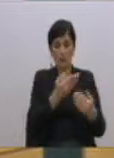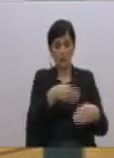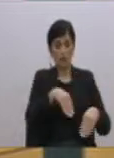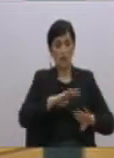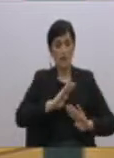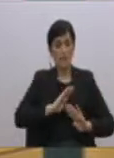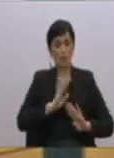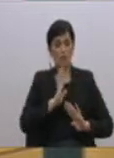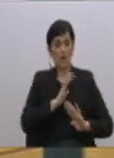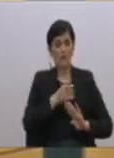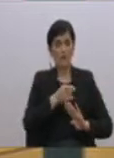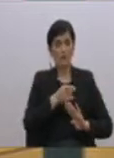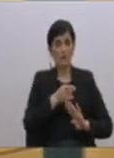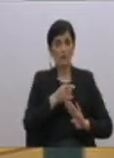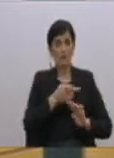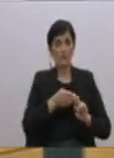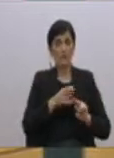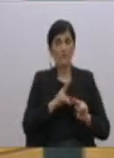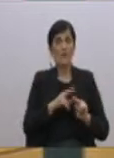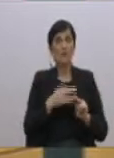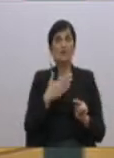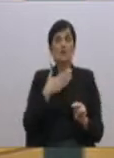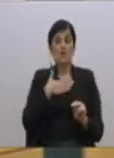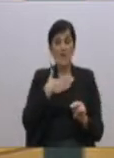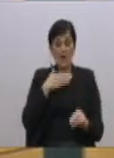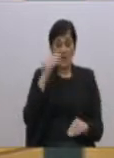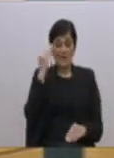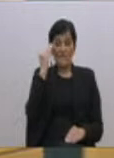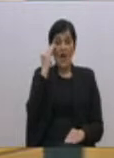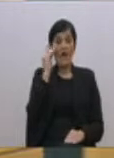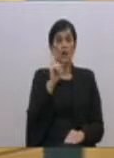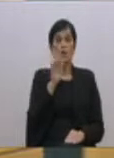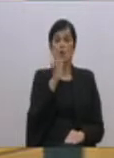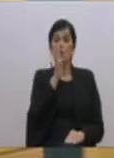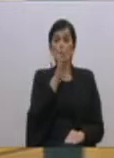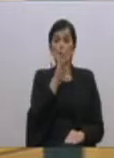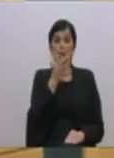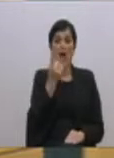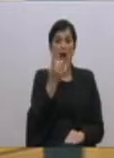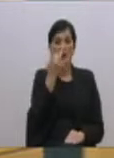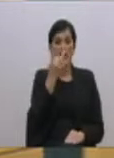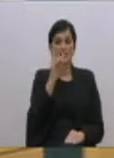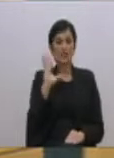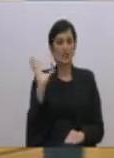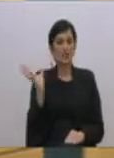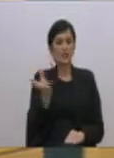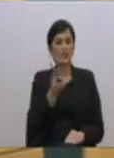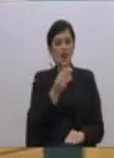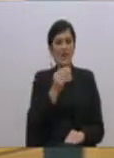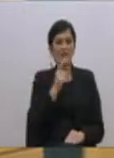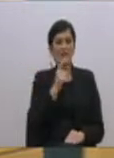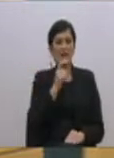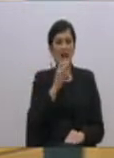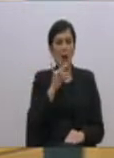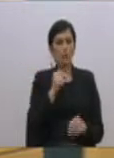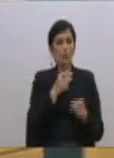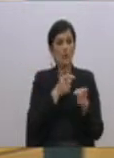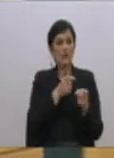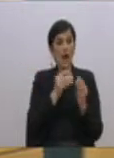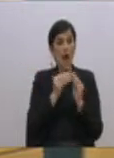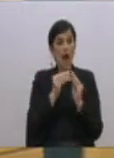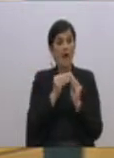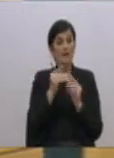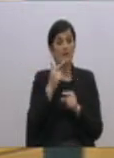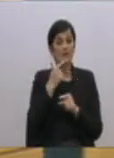რომ ეს ჩვენი ვერსია იყო, რომ 5 წელიწადში ერთხელ ყველა ხრახლულიანი იარაღი, ხოლო 10